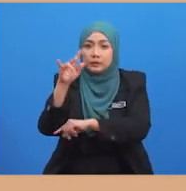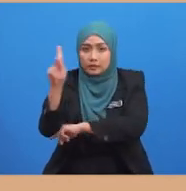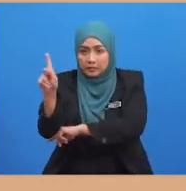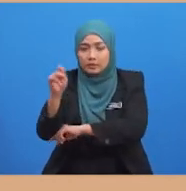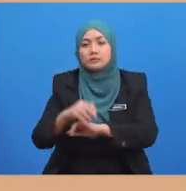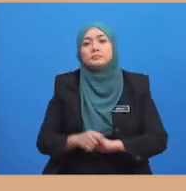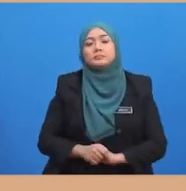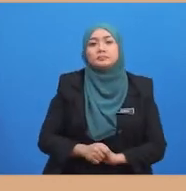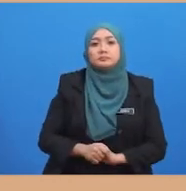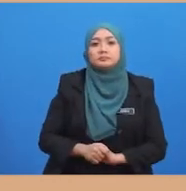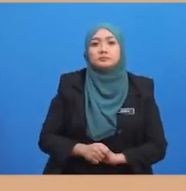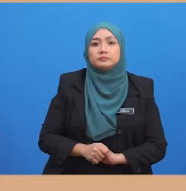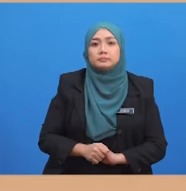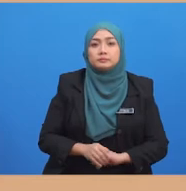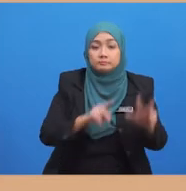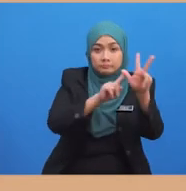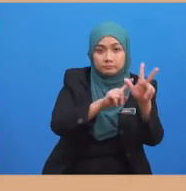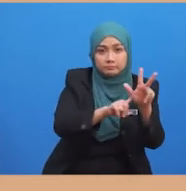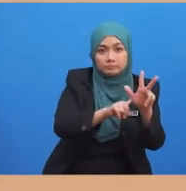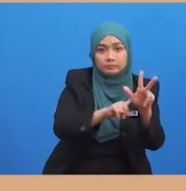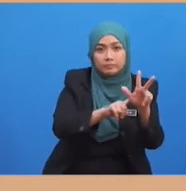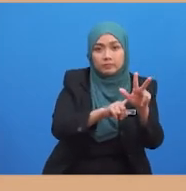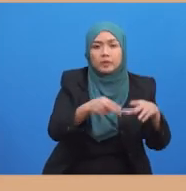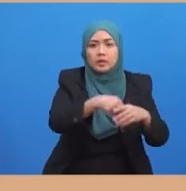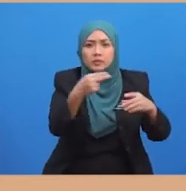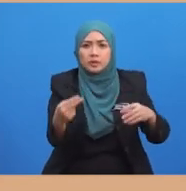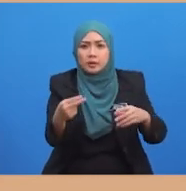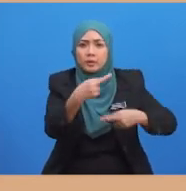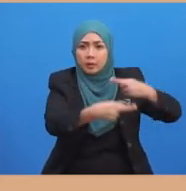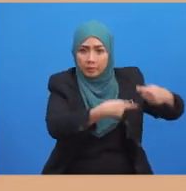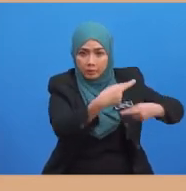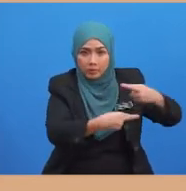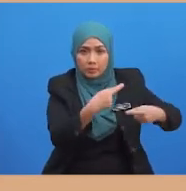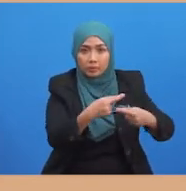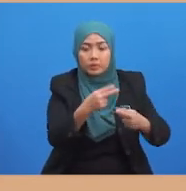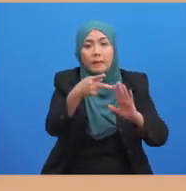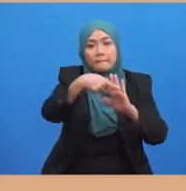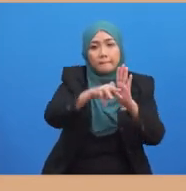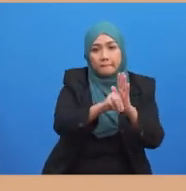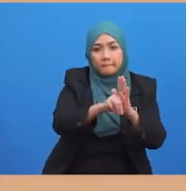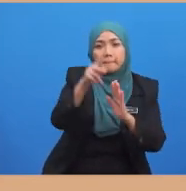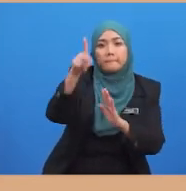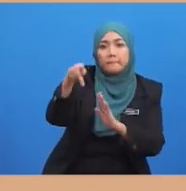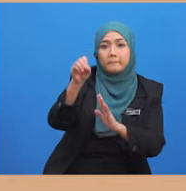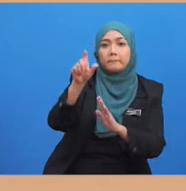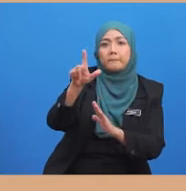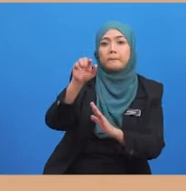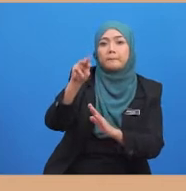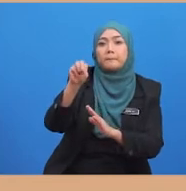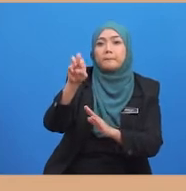Ketiga, polimer dihasilkan melalui proses pempolimeran,